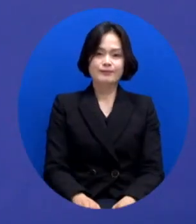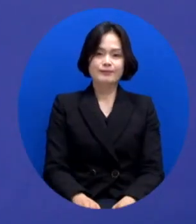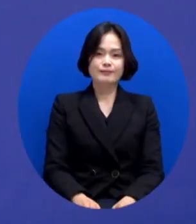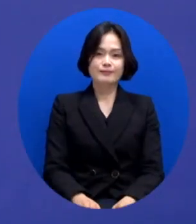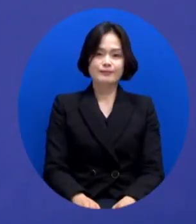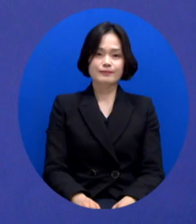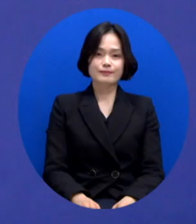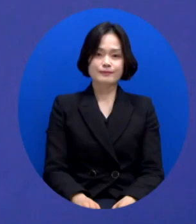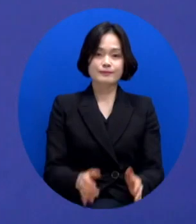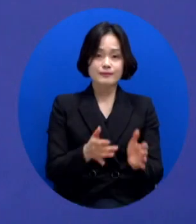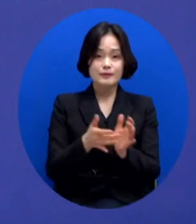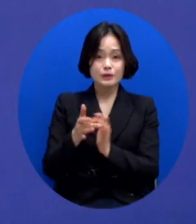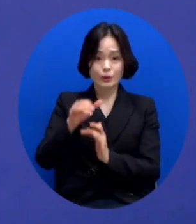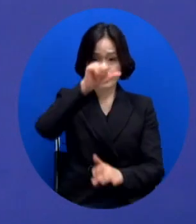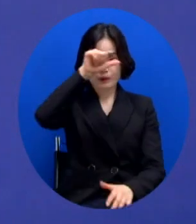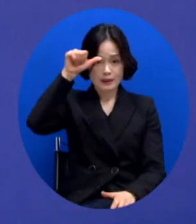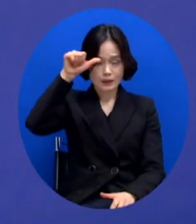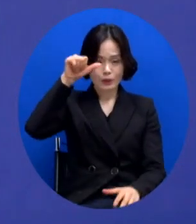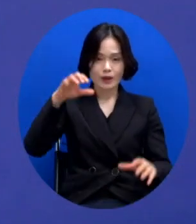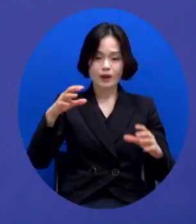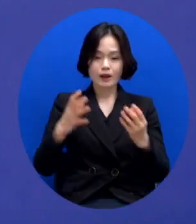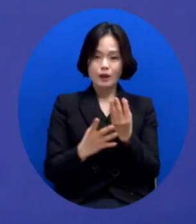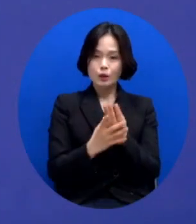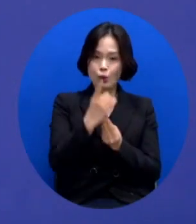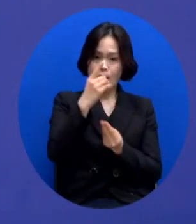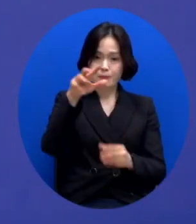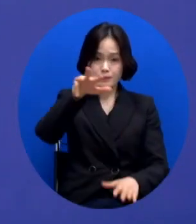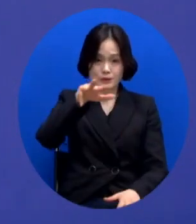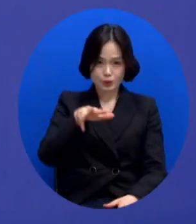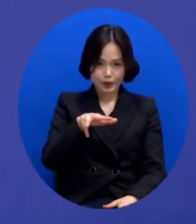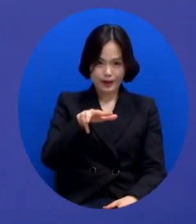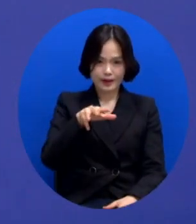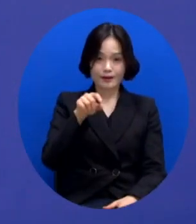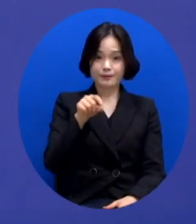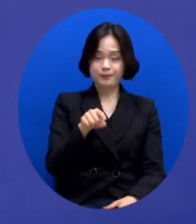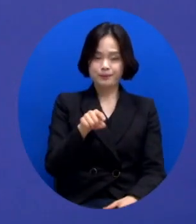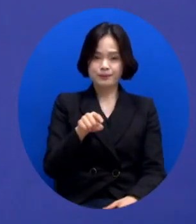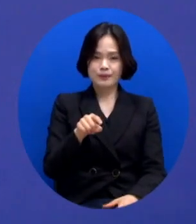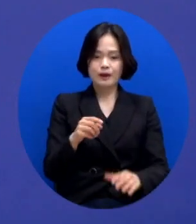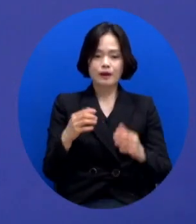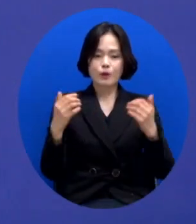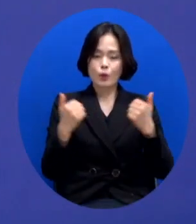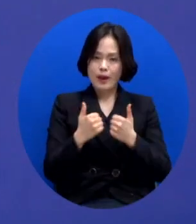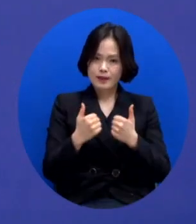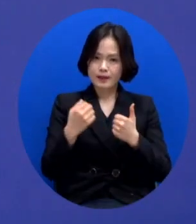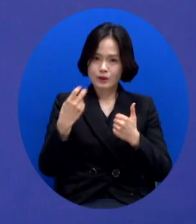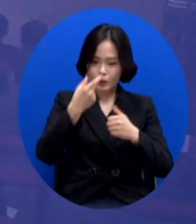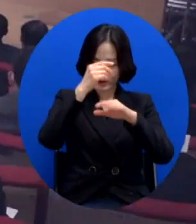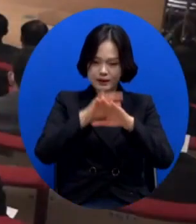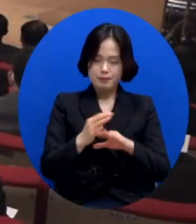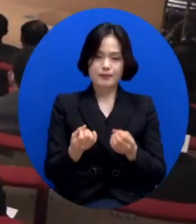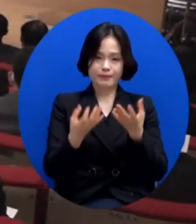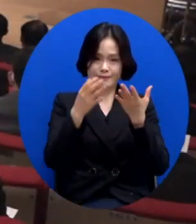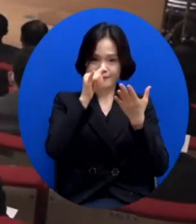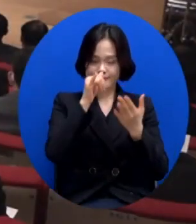대한예수교장로회 통합 총회 에 호남 신앙 동지회 가 전체 회의와 신년하례 배를 열었습니다